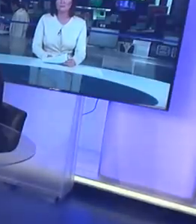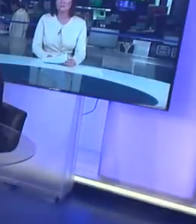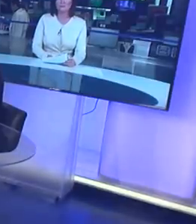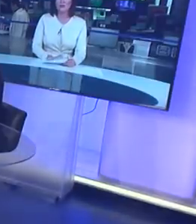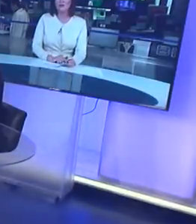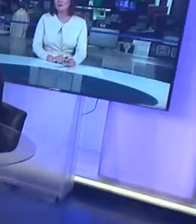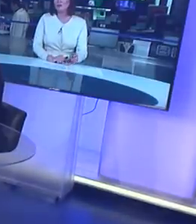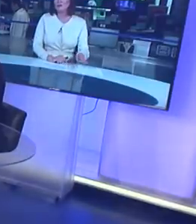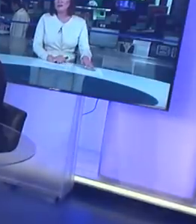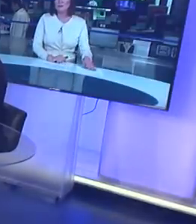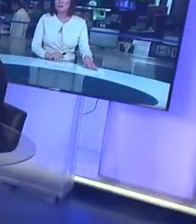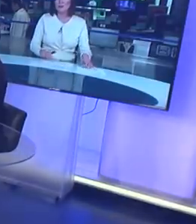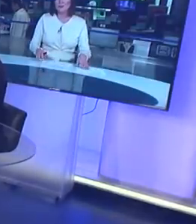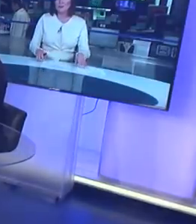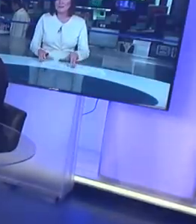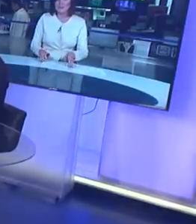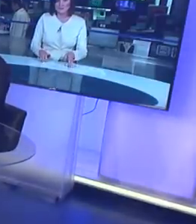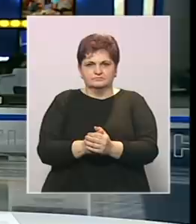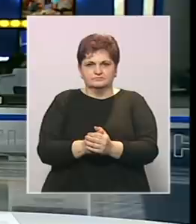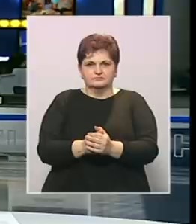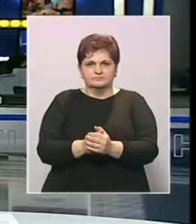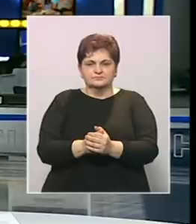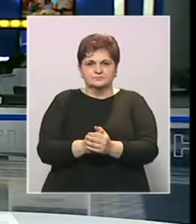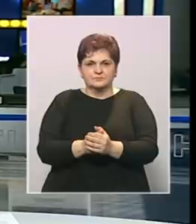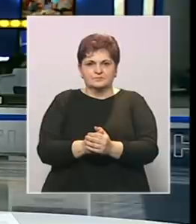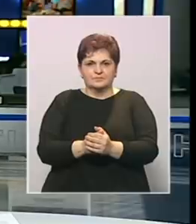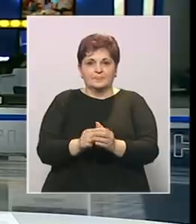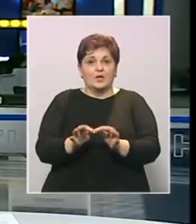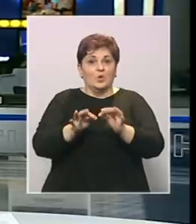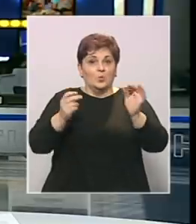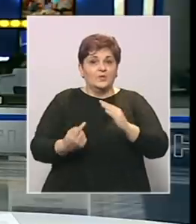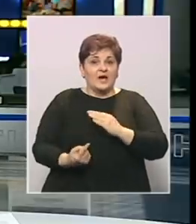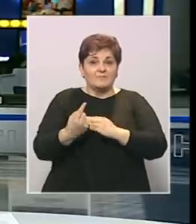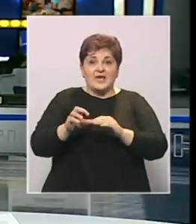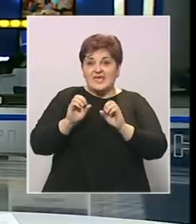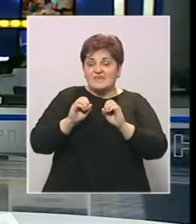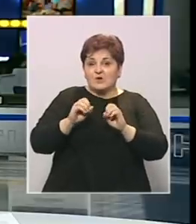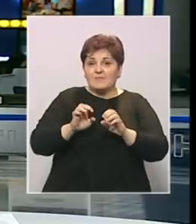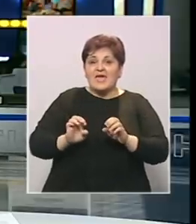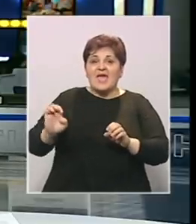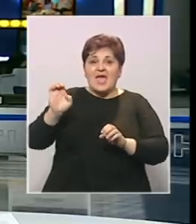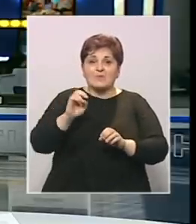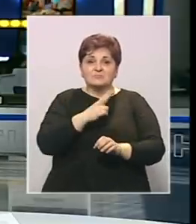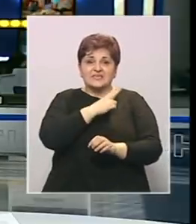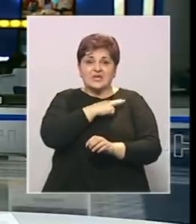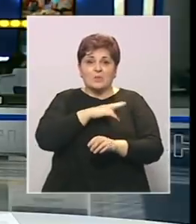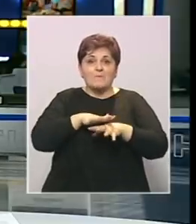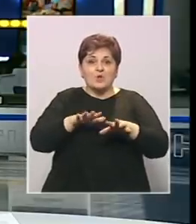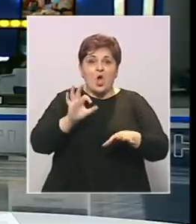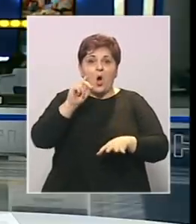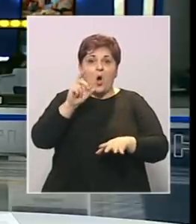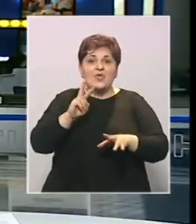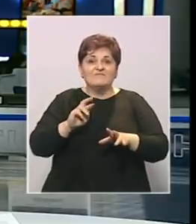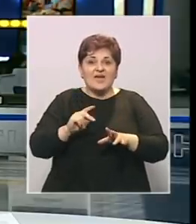izvoli. Dobroveče iz multimedijalnog deska. U javnosti se pojavila informacija da je europski komesar za